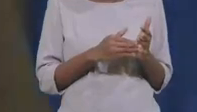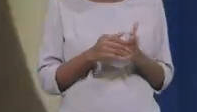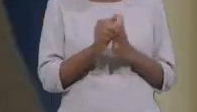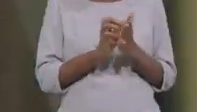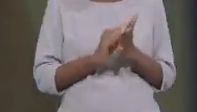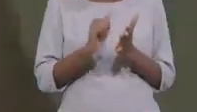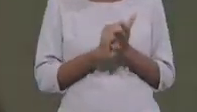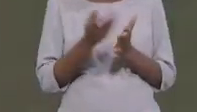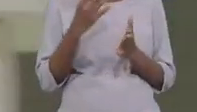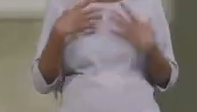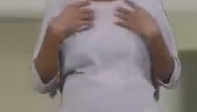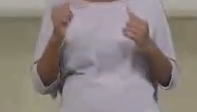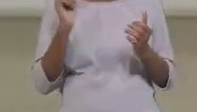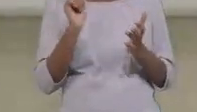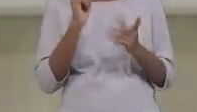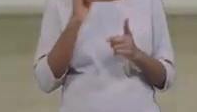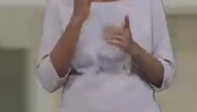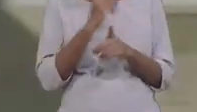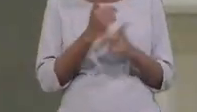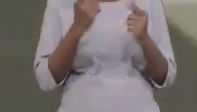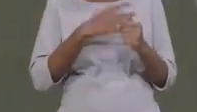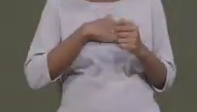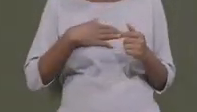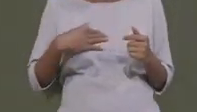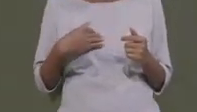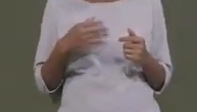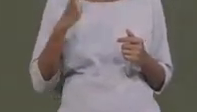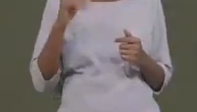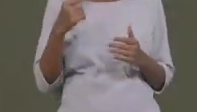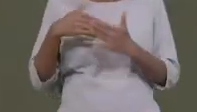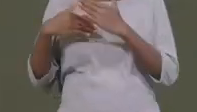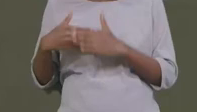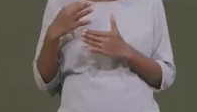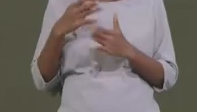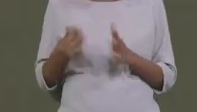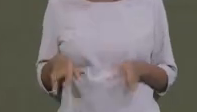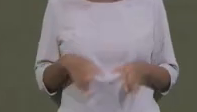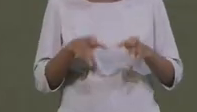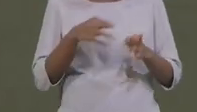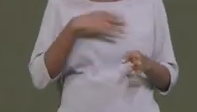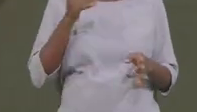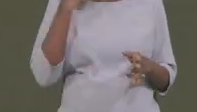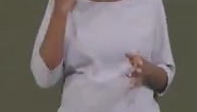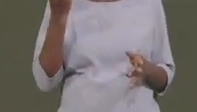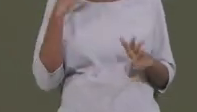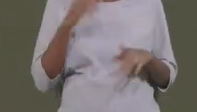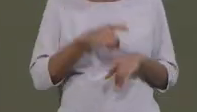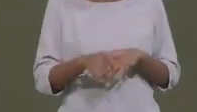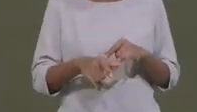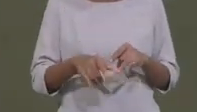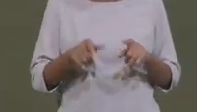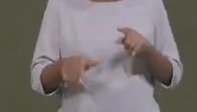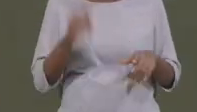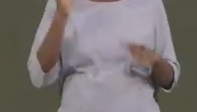nés de nouveau. Ils étaient venus baptimés au bord de la voie. Ils étaient des